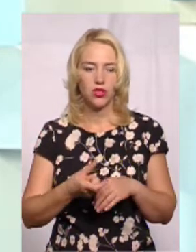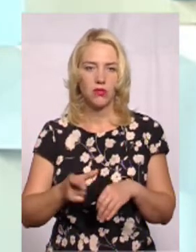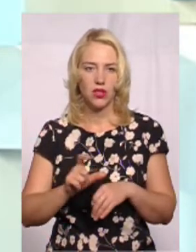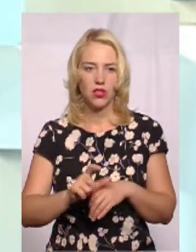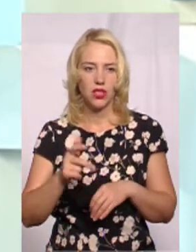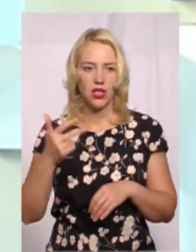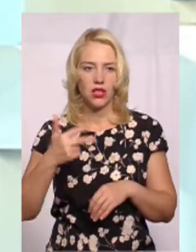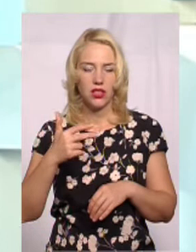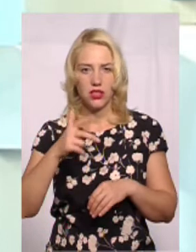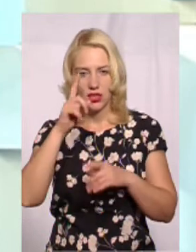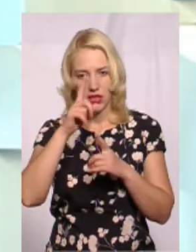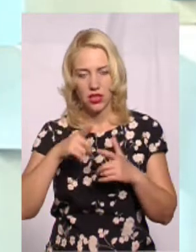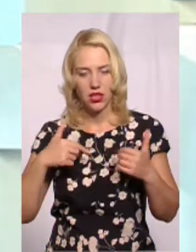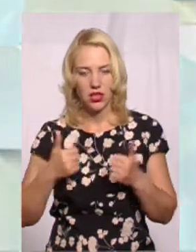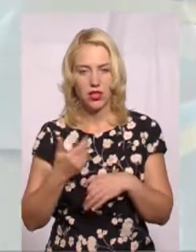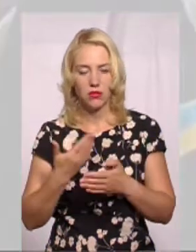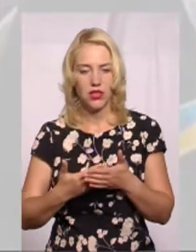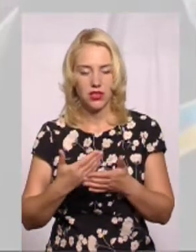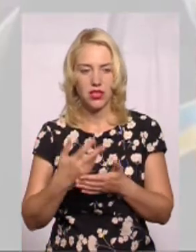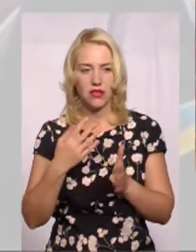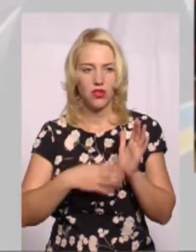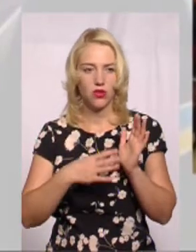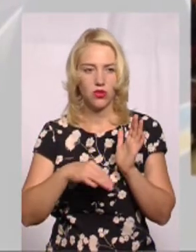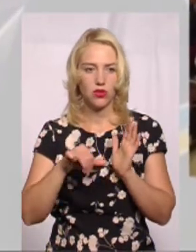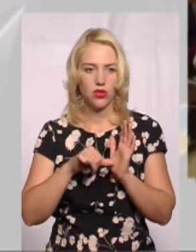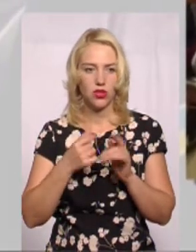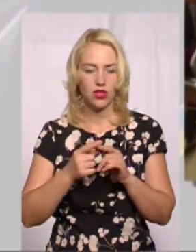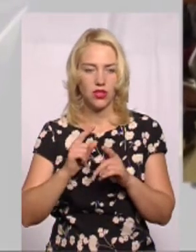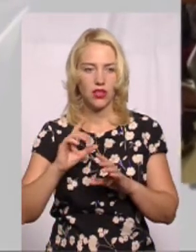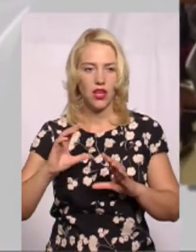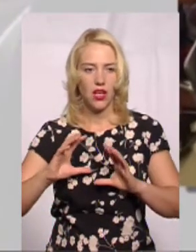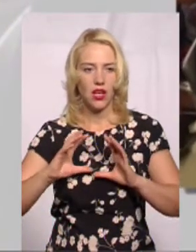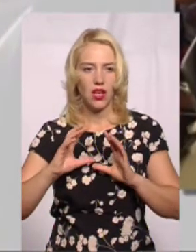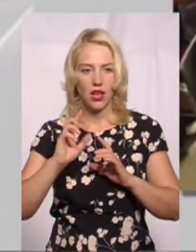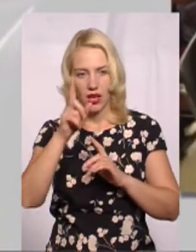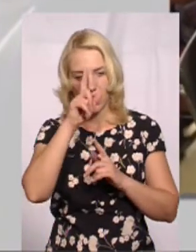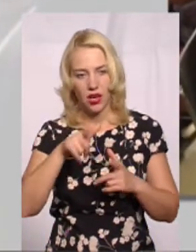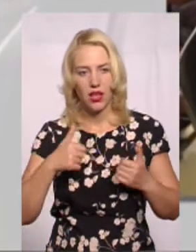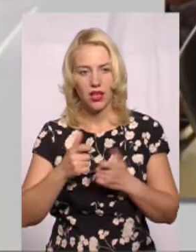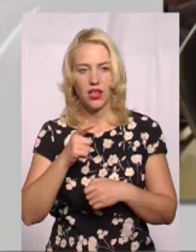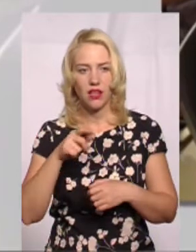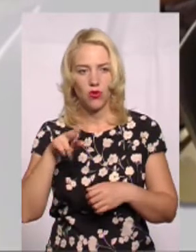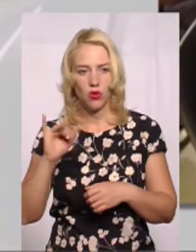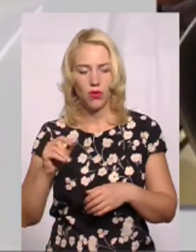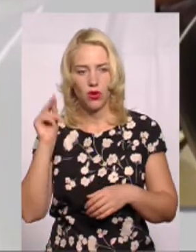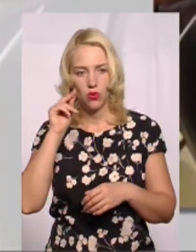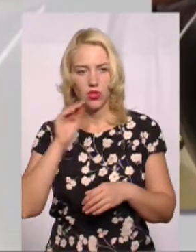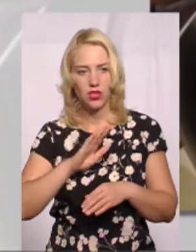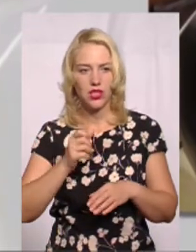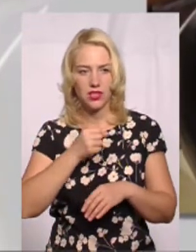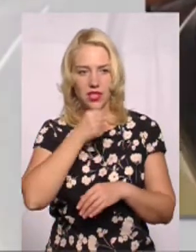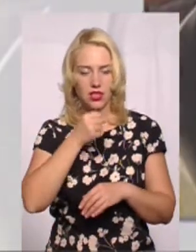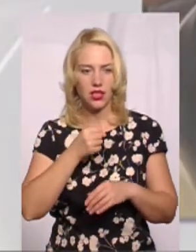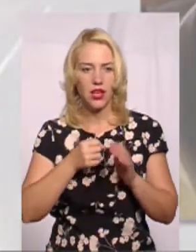20 країн, близько 90 учасників з цих країн Європи, учні не старше 15 років, тобто